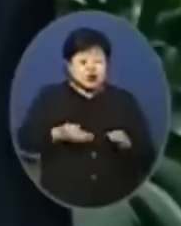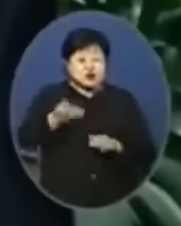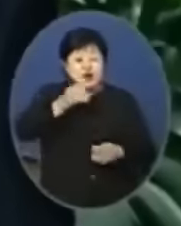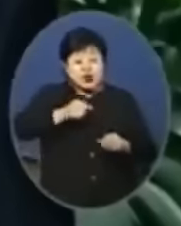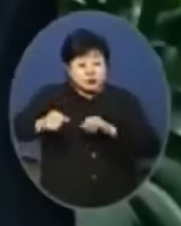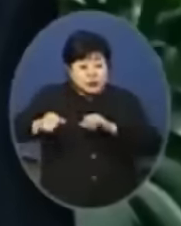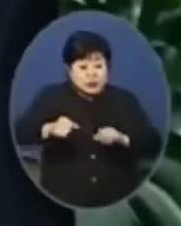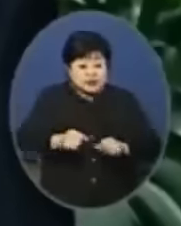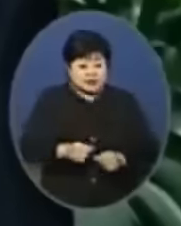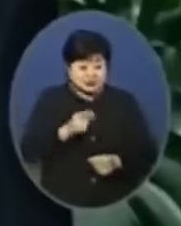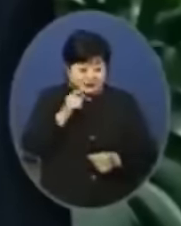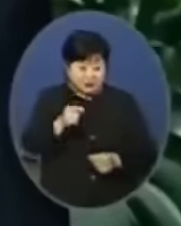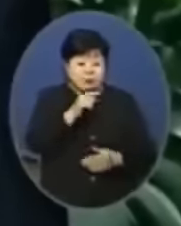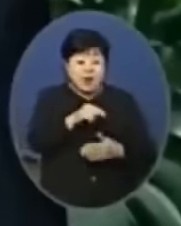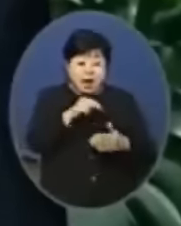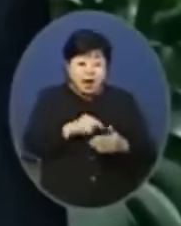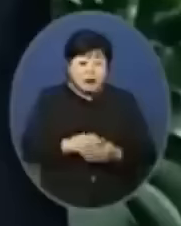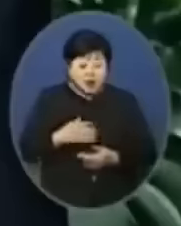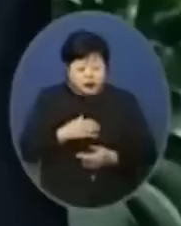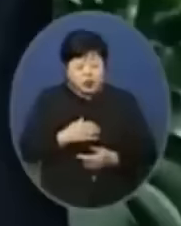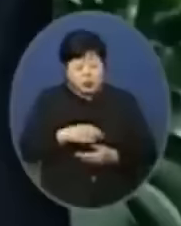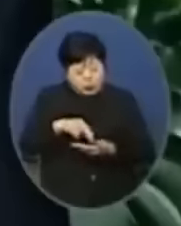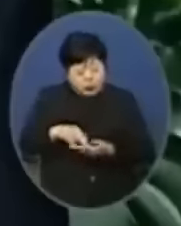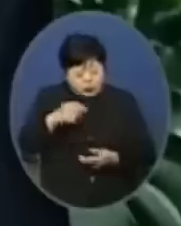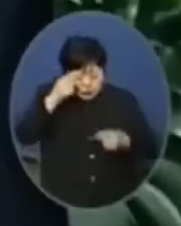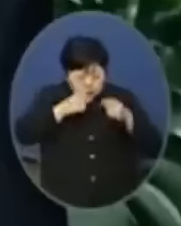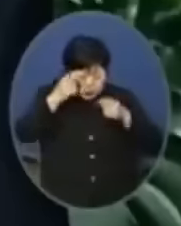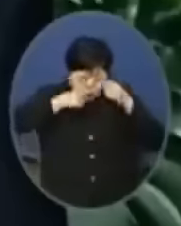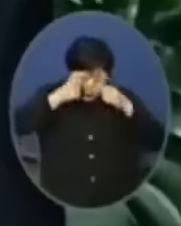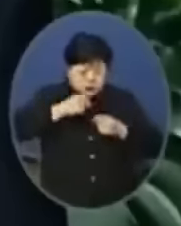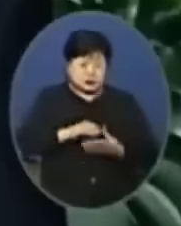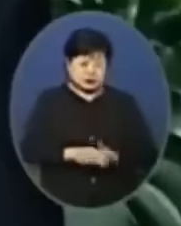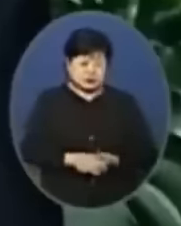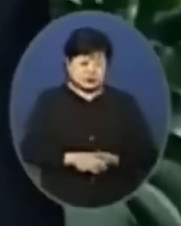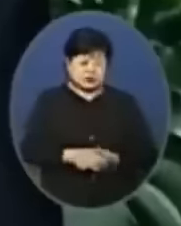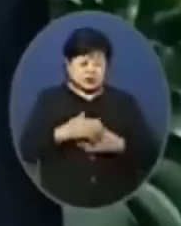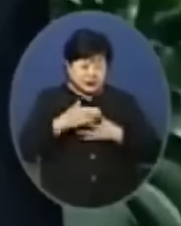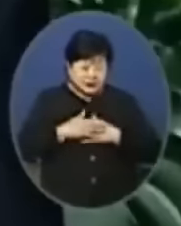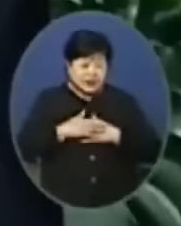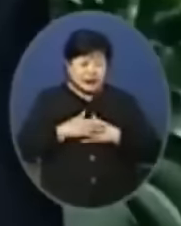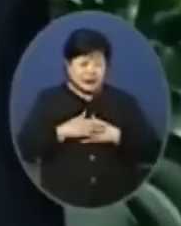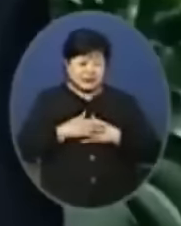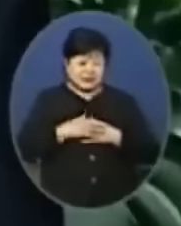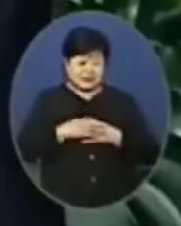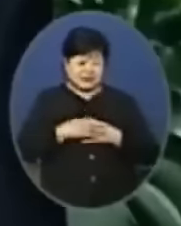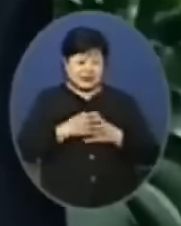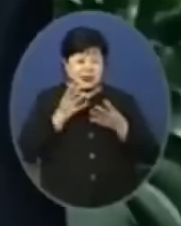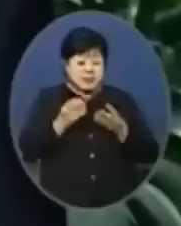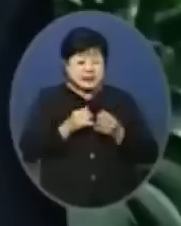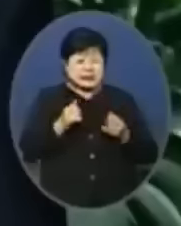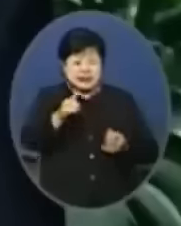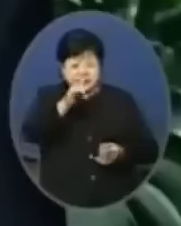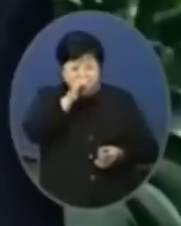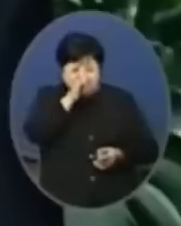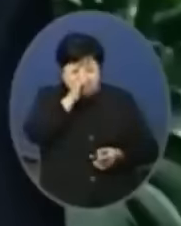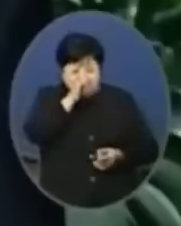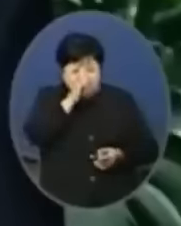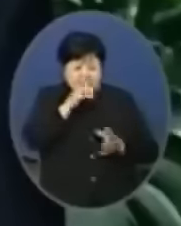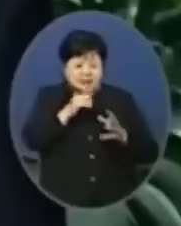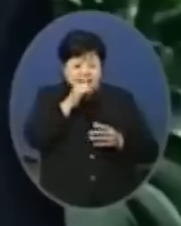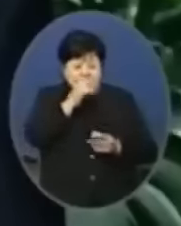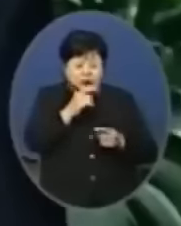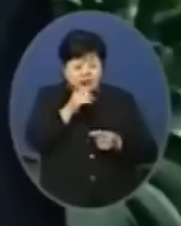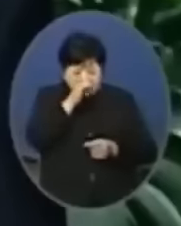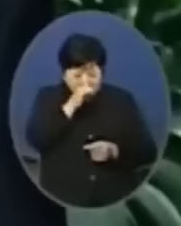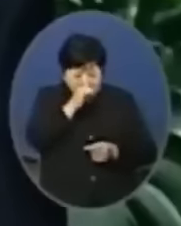운행하시더라. 너 마음이 괴롭고 외롭고 슬프고 눈물 흘린 것은 내가 그런 사람이 많이 이 세상에 있고